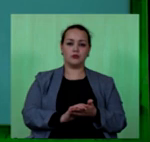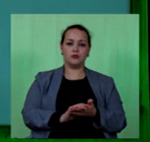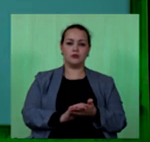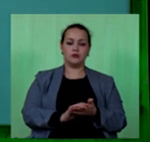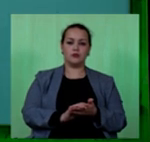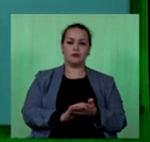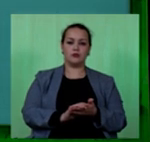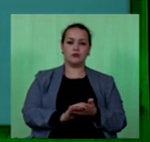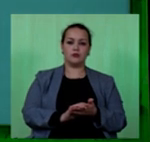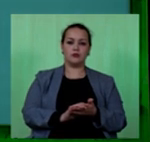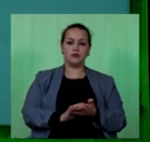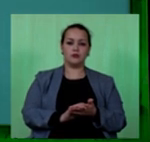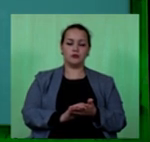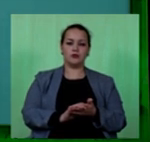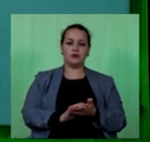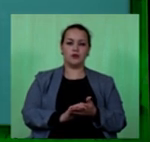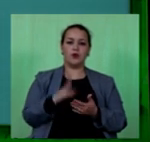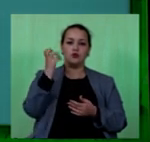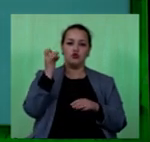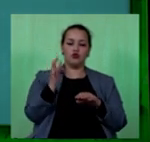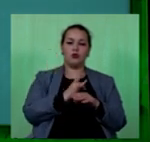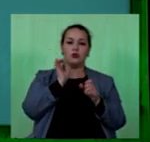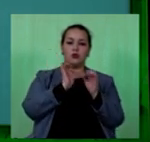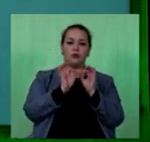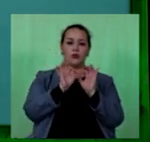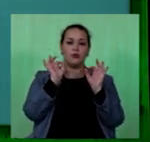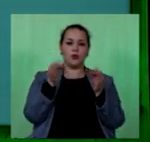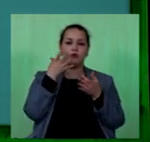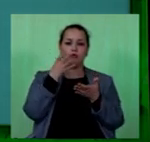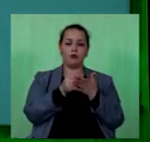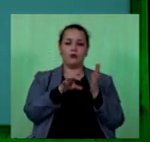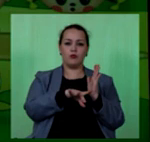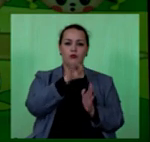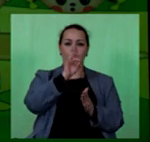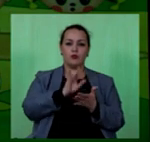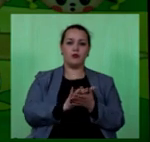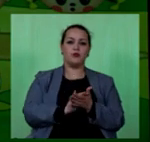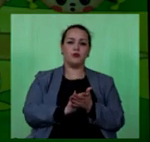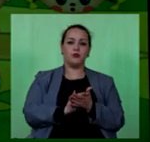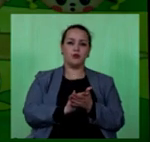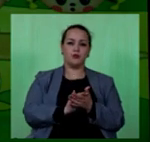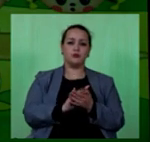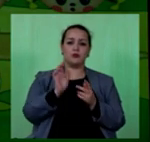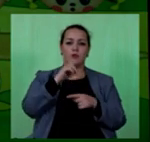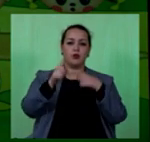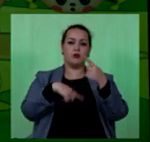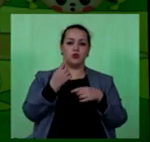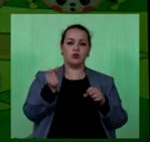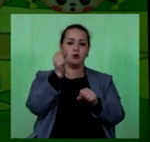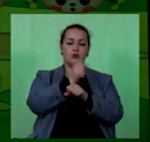вы еще раз проверили правильность своего выбора следующая остановка